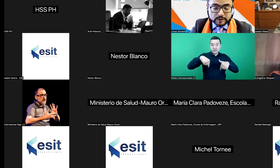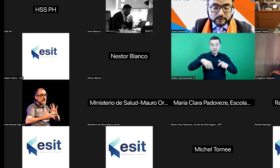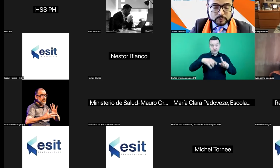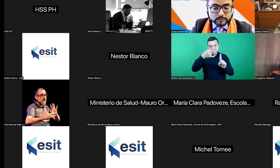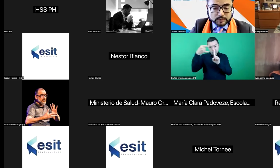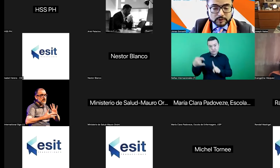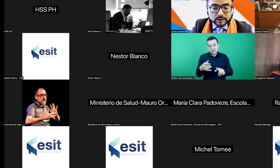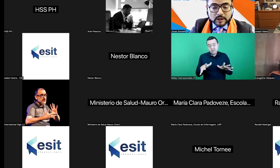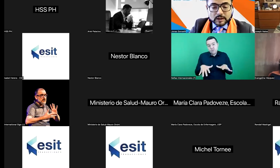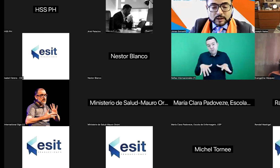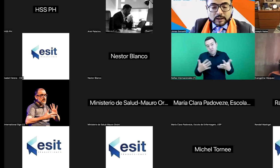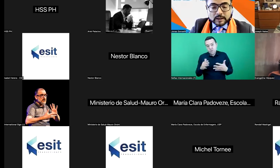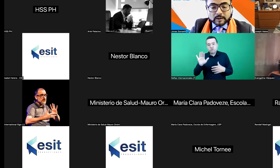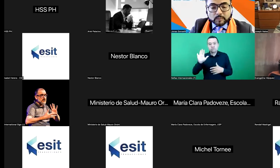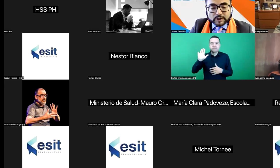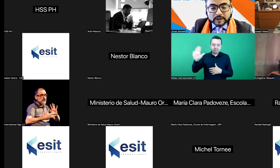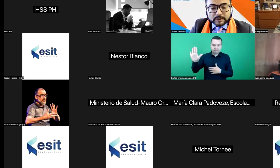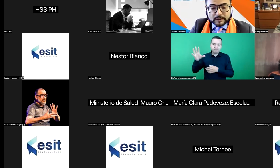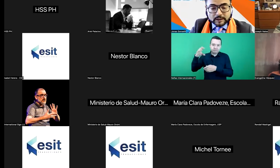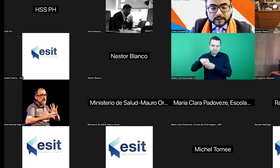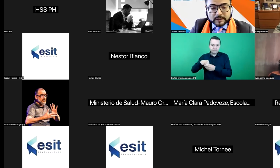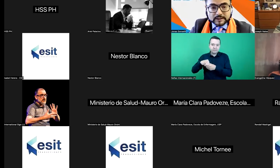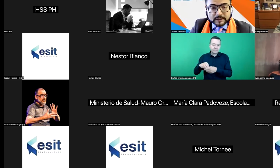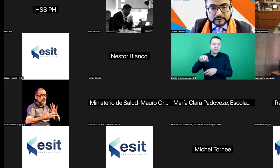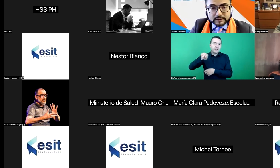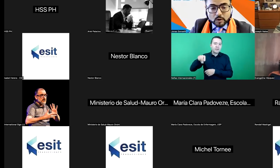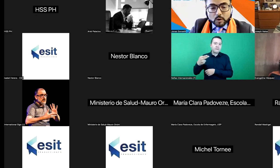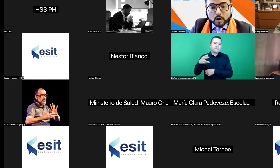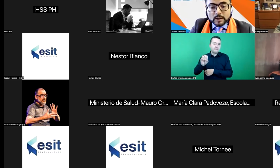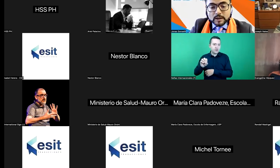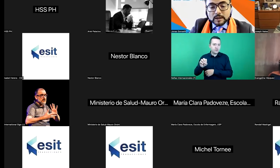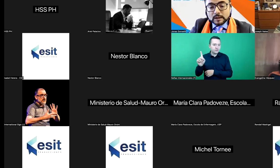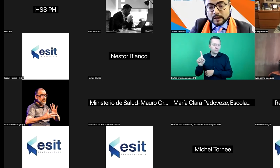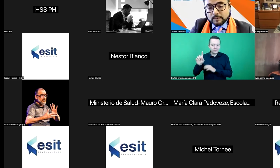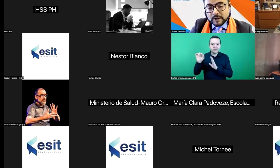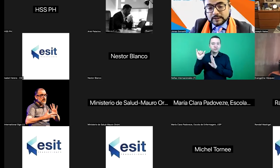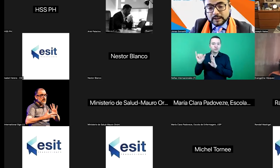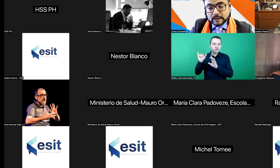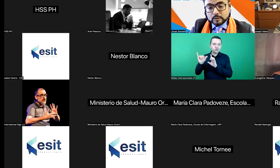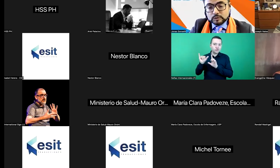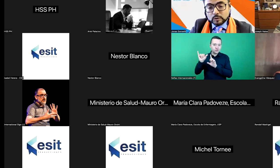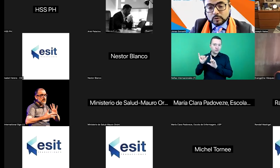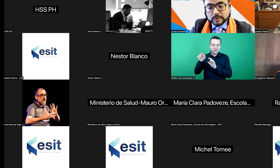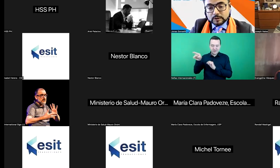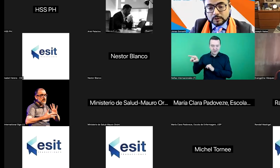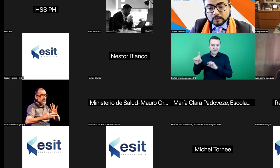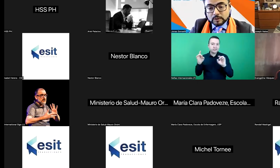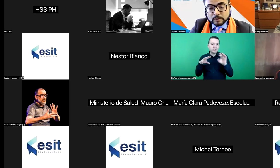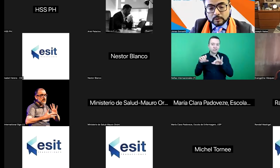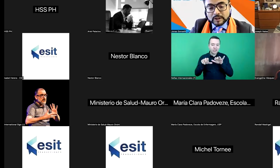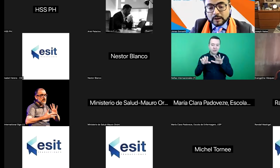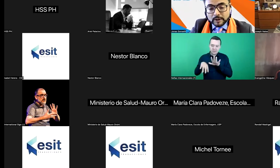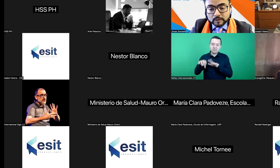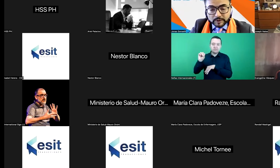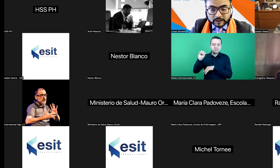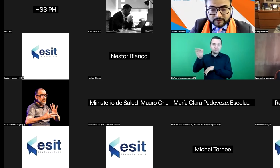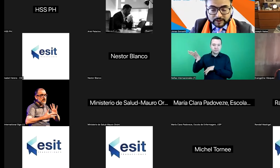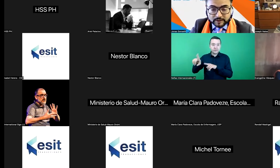Zoom et dans la chaîne institutionnelle sur YouTube, dont le lien